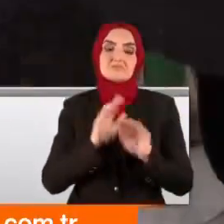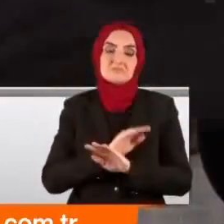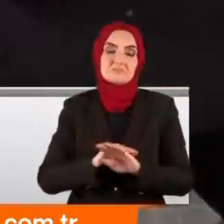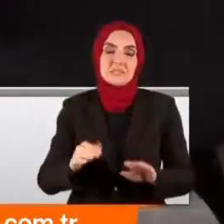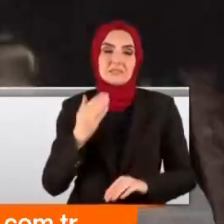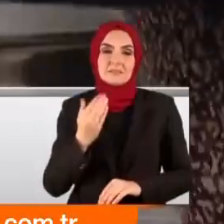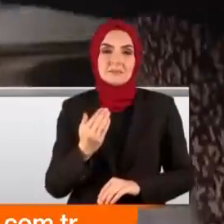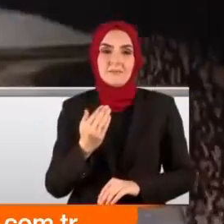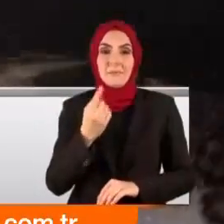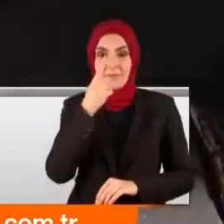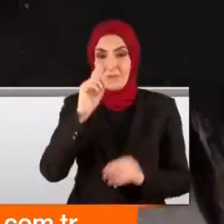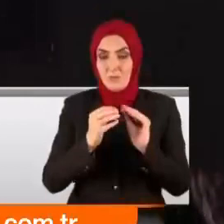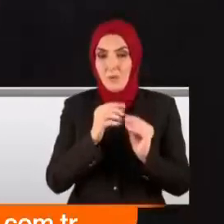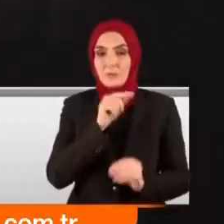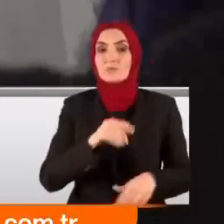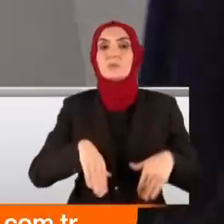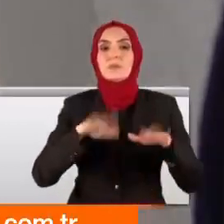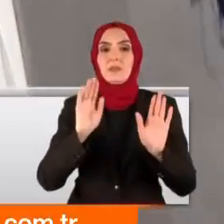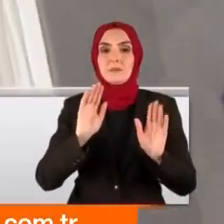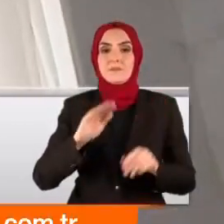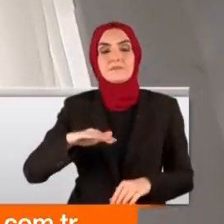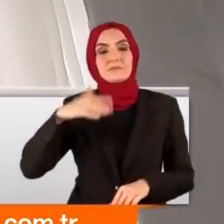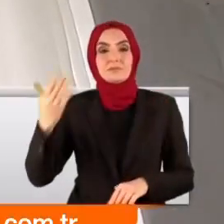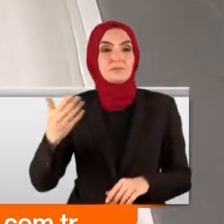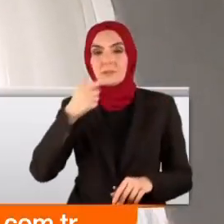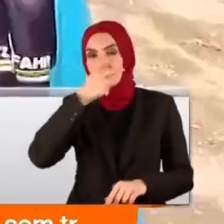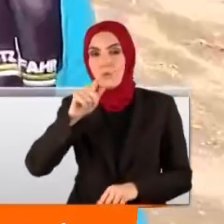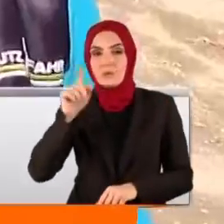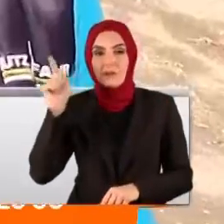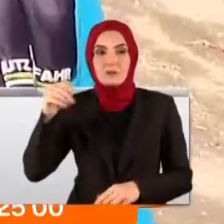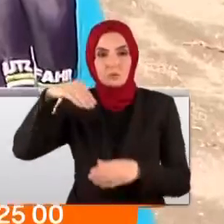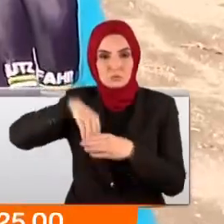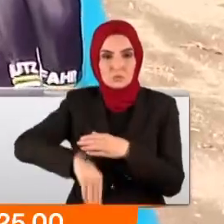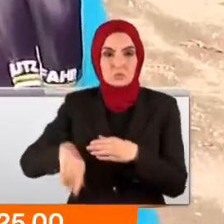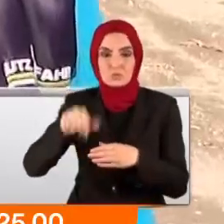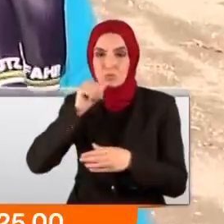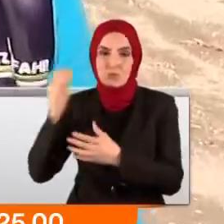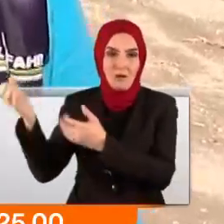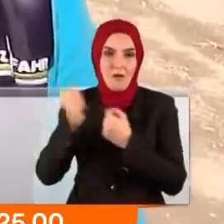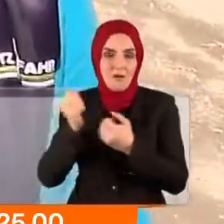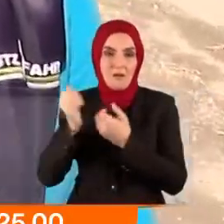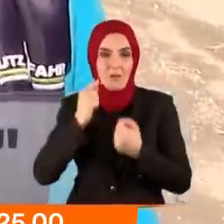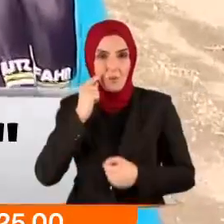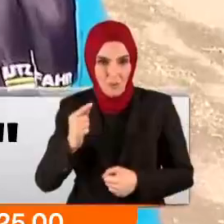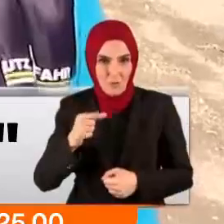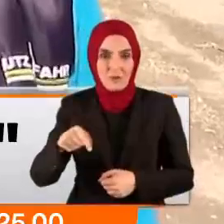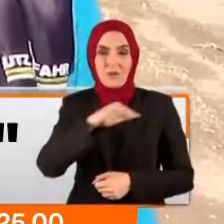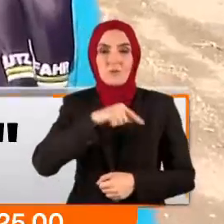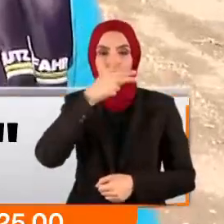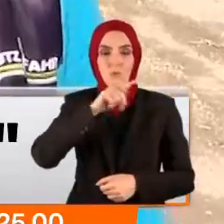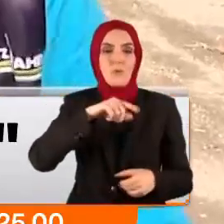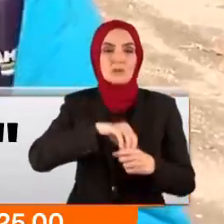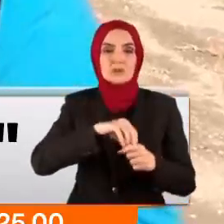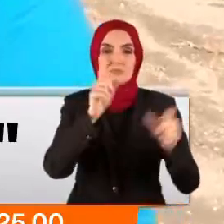Başka köylerden taşıdıkları kuyu suyu köylüde cilt hastalıklarına sebep oldu. Ellerimizi yıkamak için kuyulardan sular çekiyoruz kendimiz su